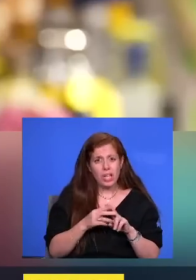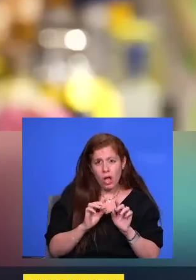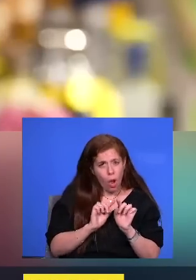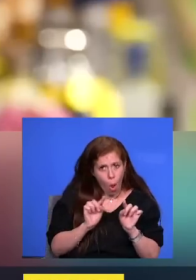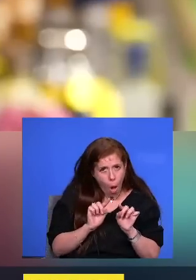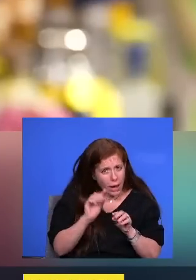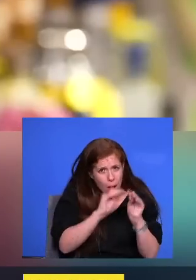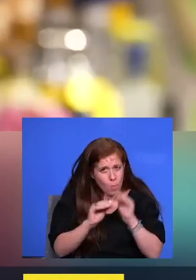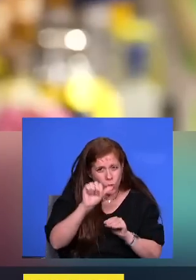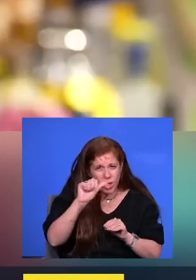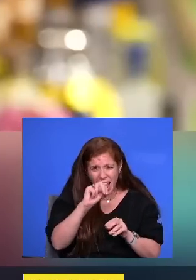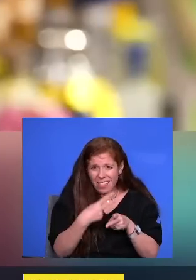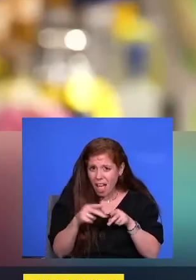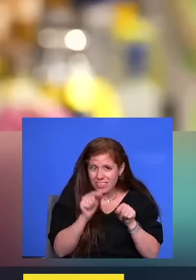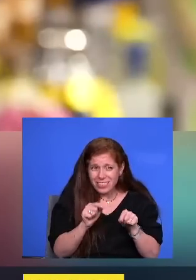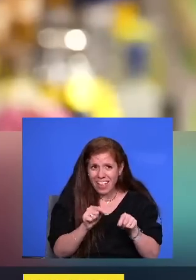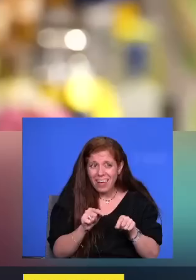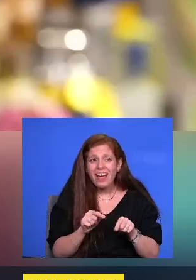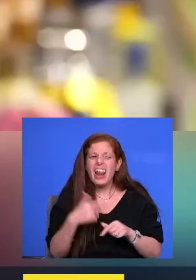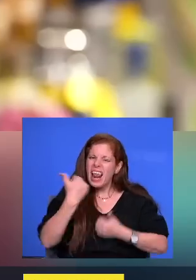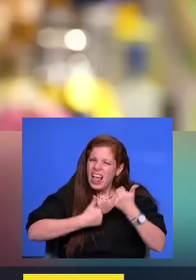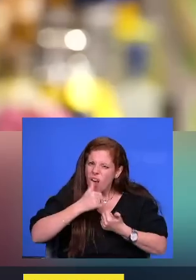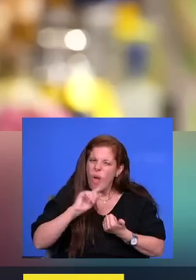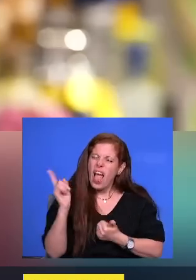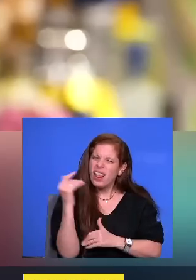ولو ما هي للنصر هي تعتبر للدوري السعودي